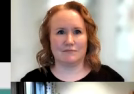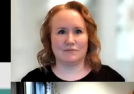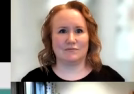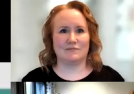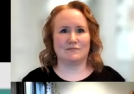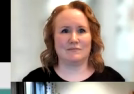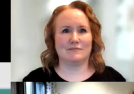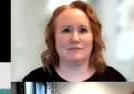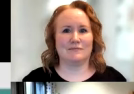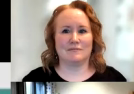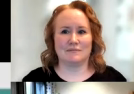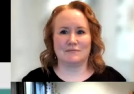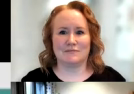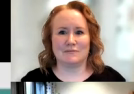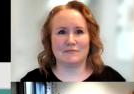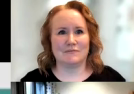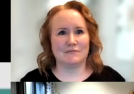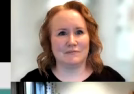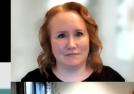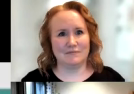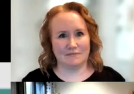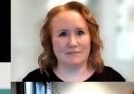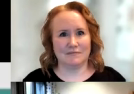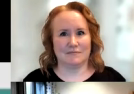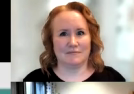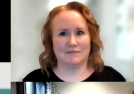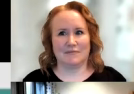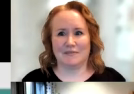Jeg mener ganske sikkert, nå var det plutselig. Nei, den skal ikke det. Nei.